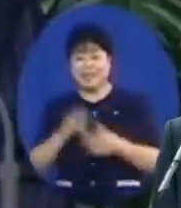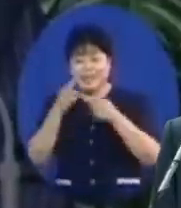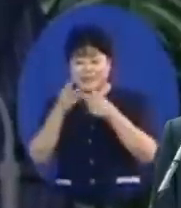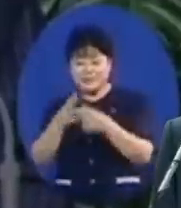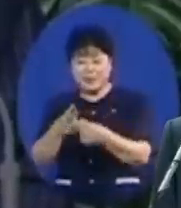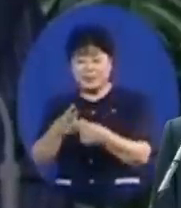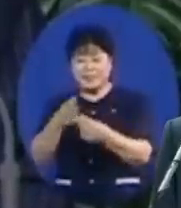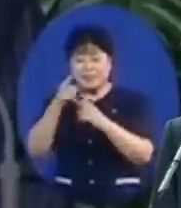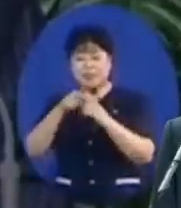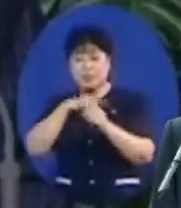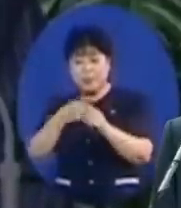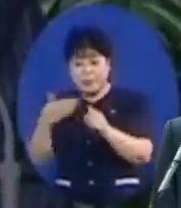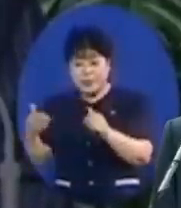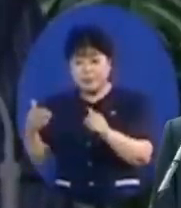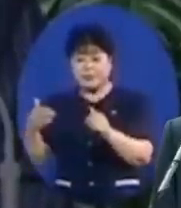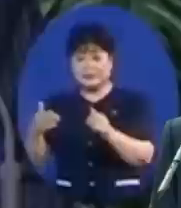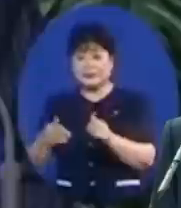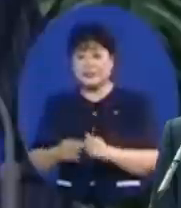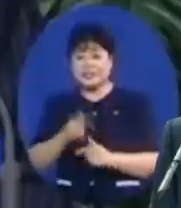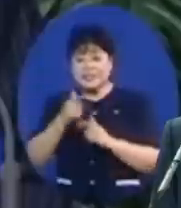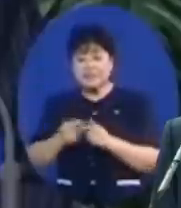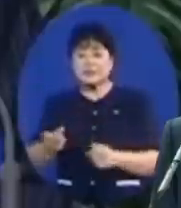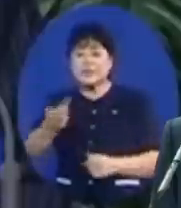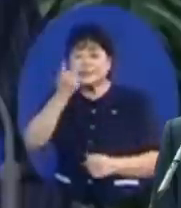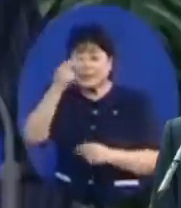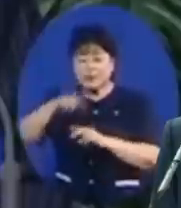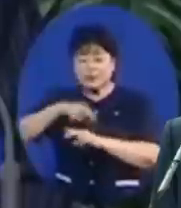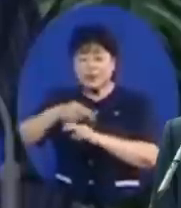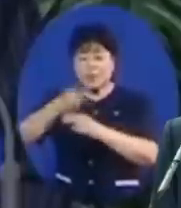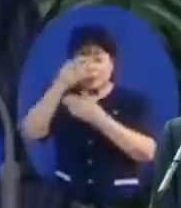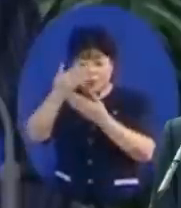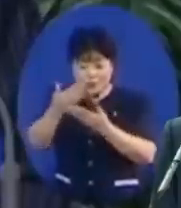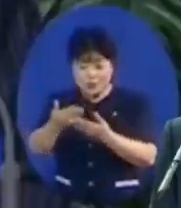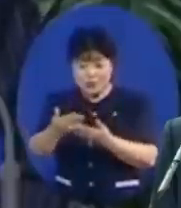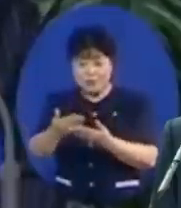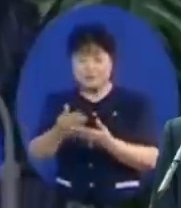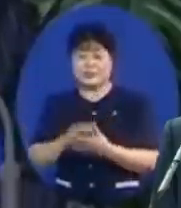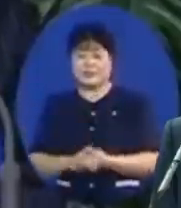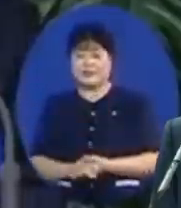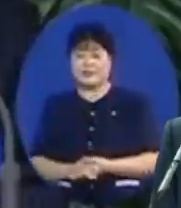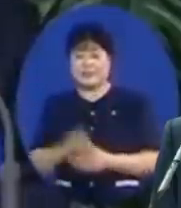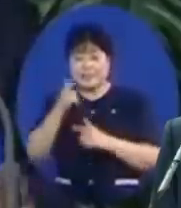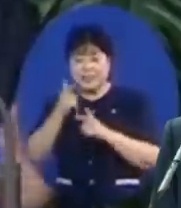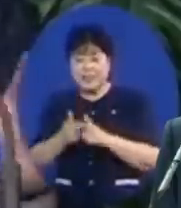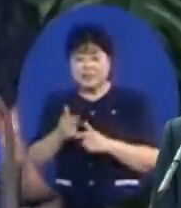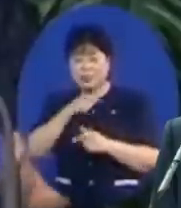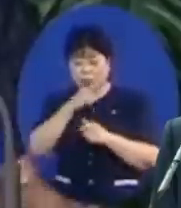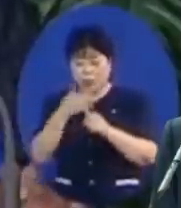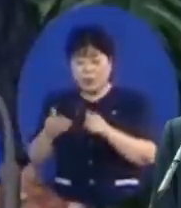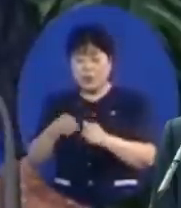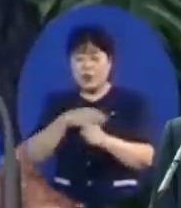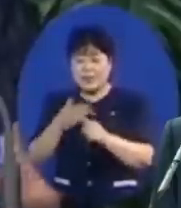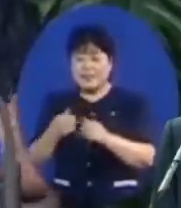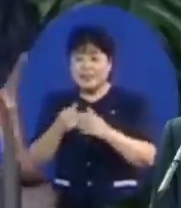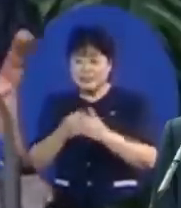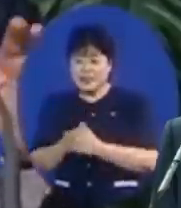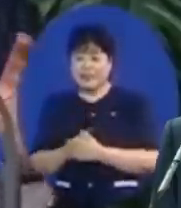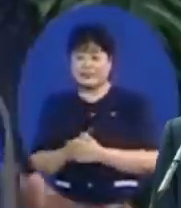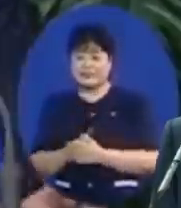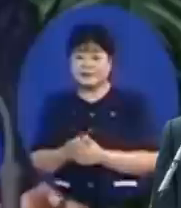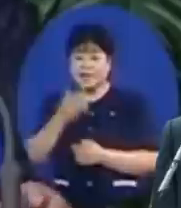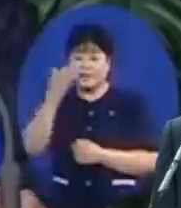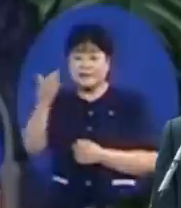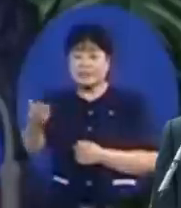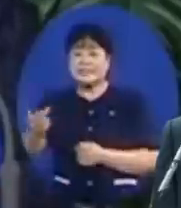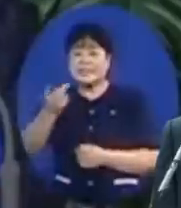셋째로, 예수님의 보혈은 예수님의 생명의 선물의 증거입니다. 예수님이 보혈을 흘림으로